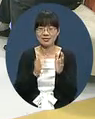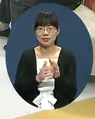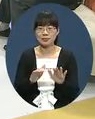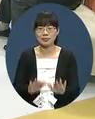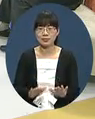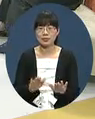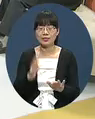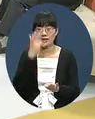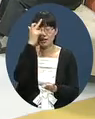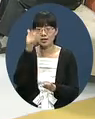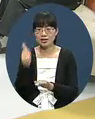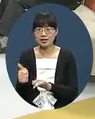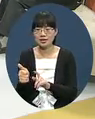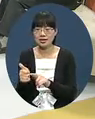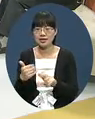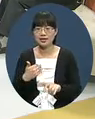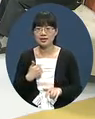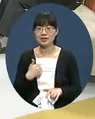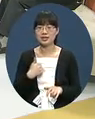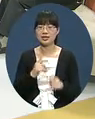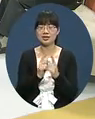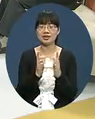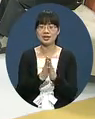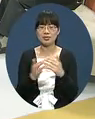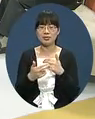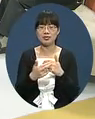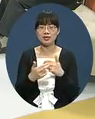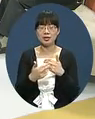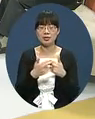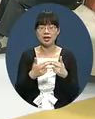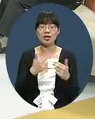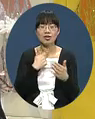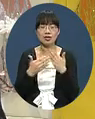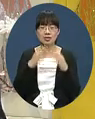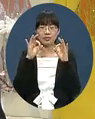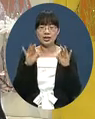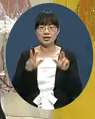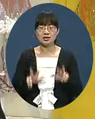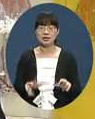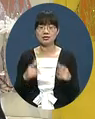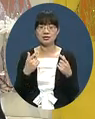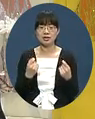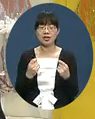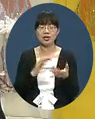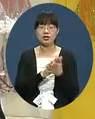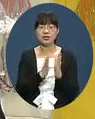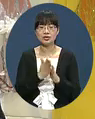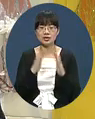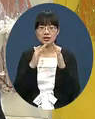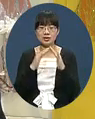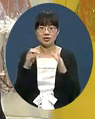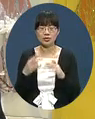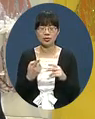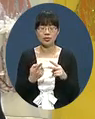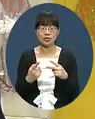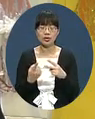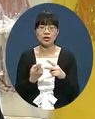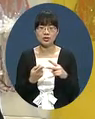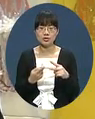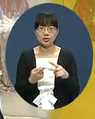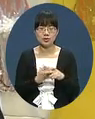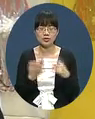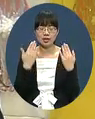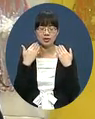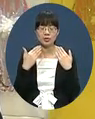최영호 선생님. 예, 제 실제 경험으로는 보통 이제 요즘처럼 이제 유치원, 초등학교 신학기